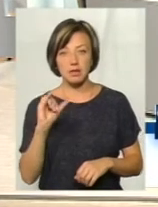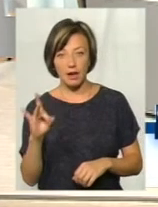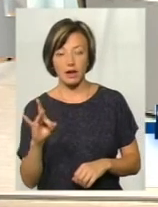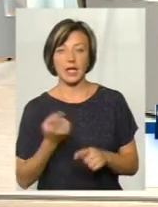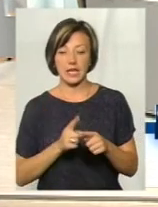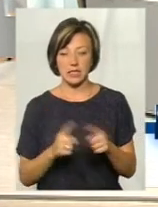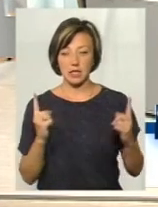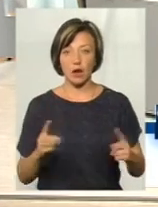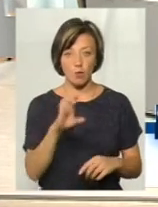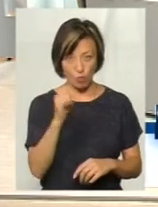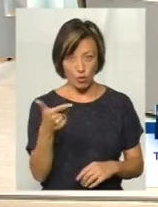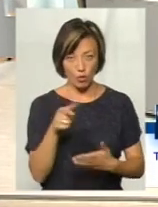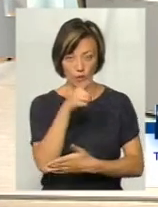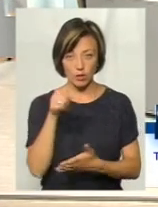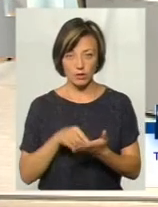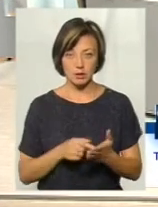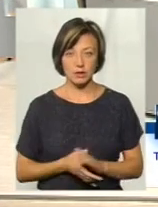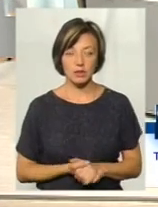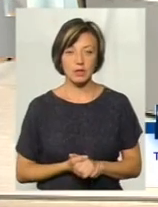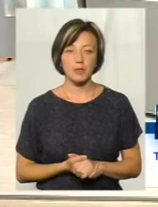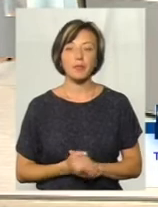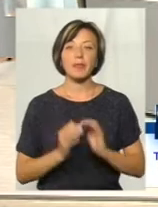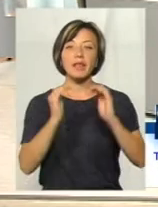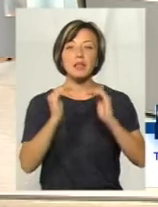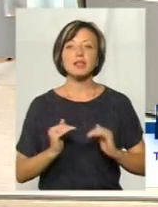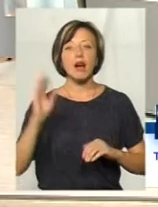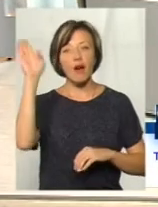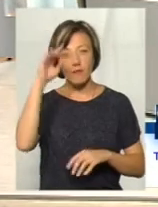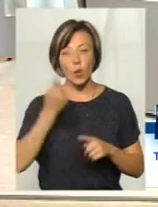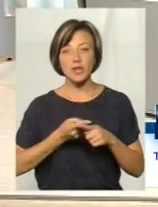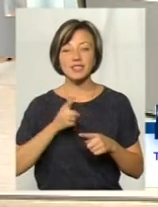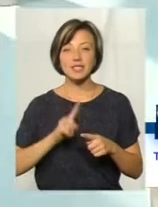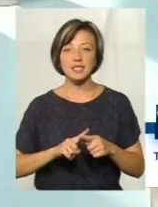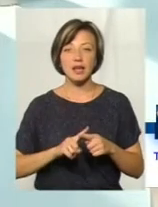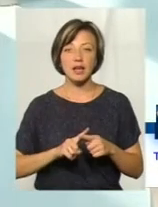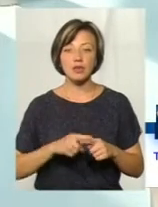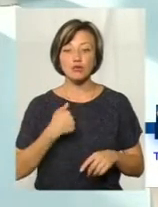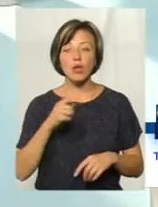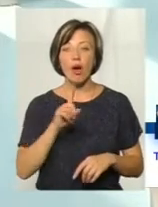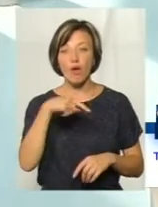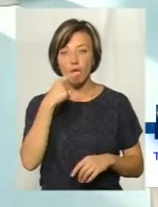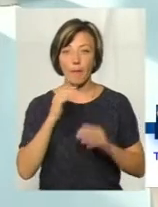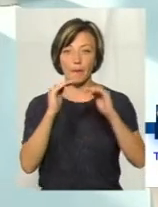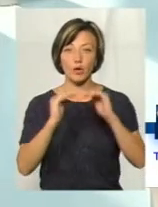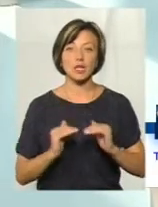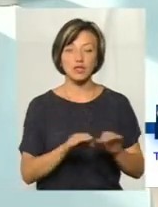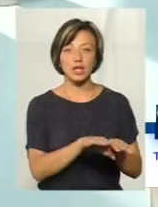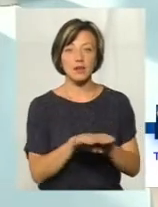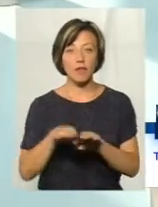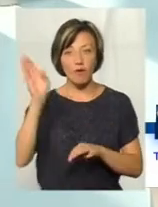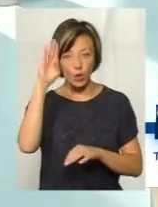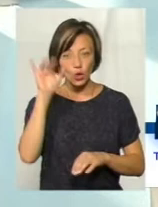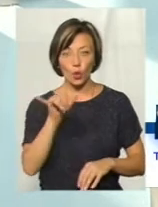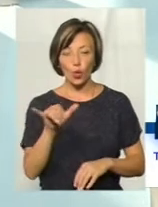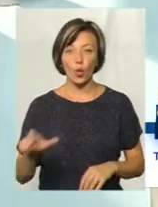цій ділянці Південного Бугу? Низька водність – це саме те, що я і говорив, те, що понижений рівень води у